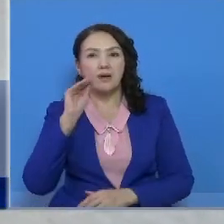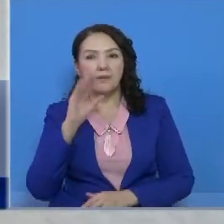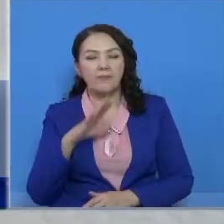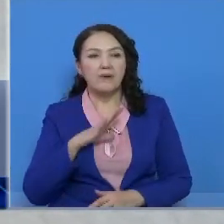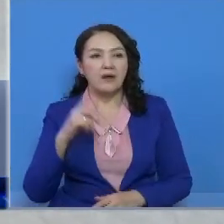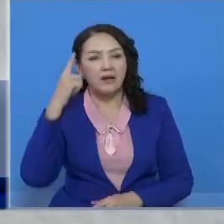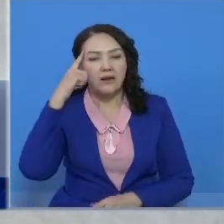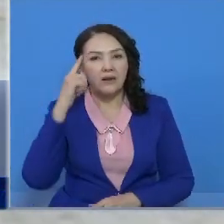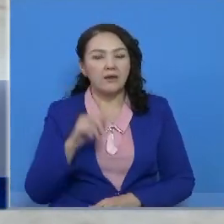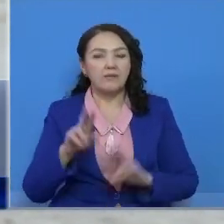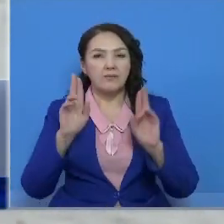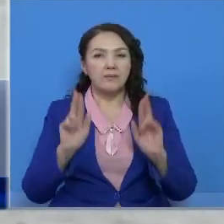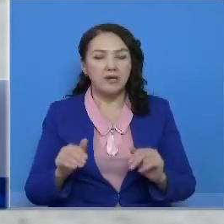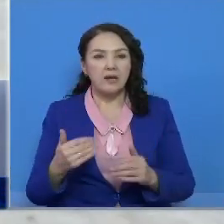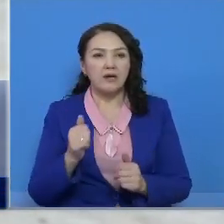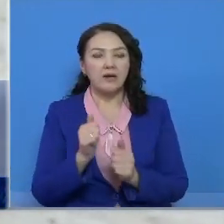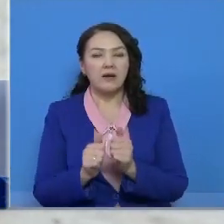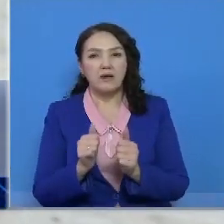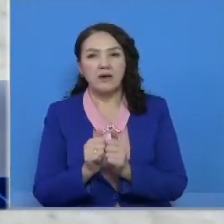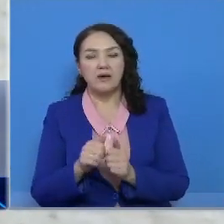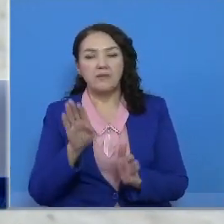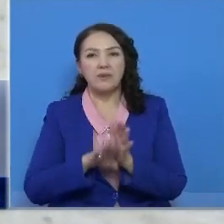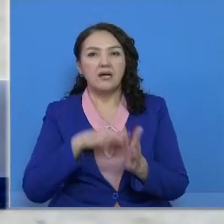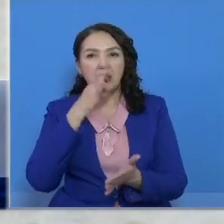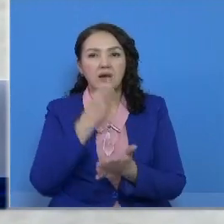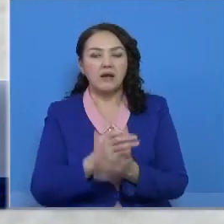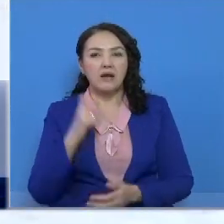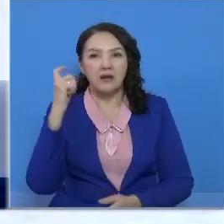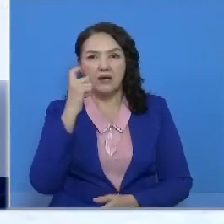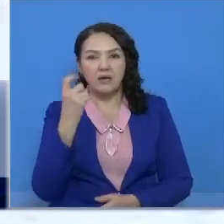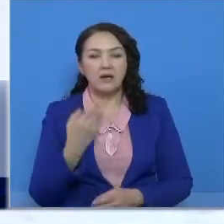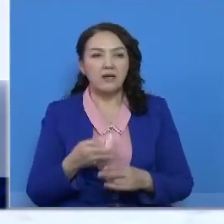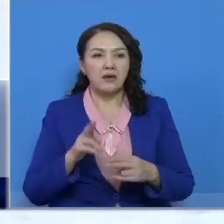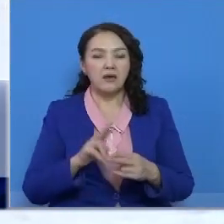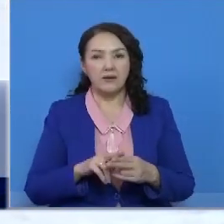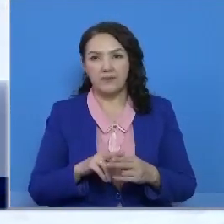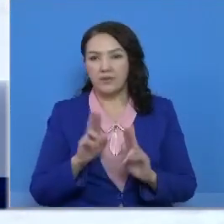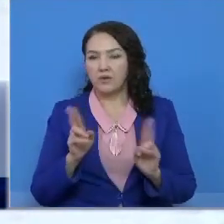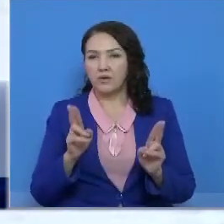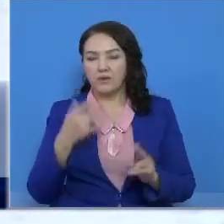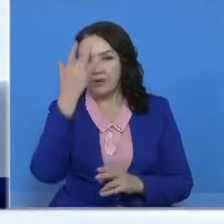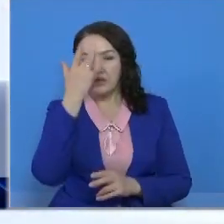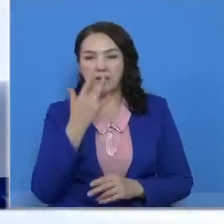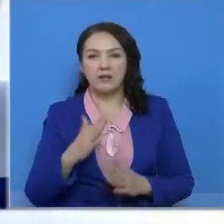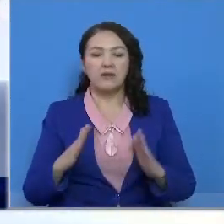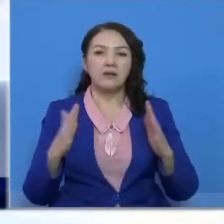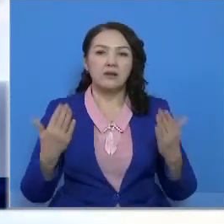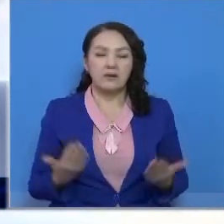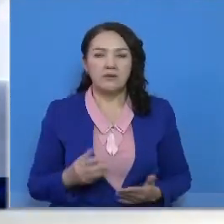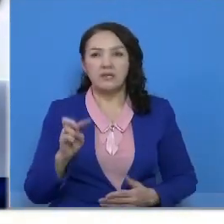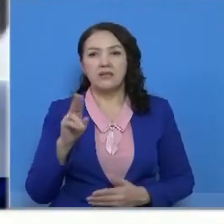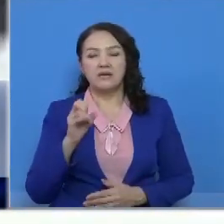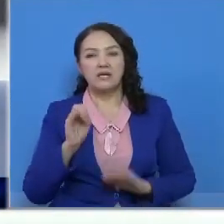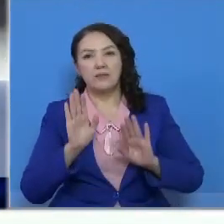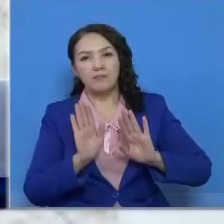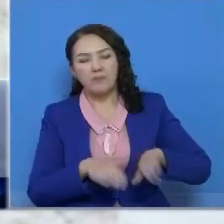животных по мнению специалистов происходит в основном из-за безответственности хозяев это касается например тех кто летом живут на дачах после